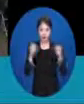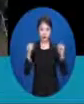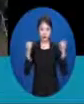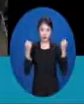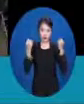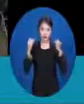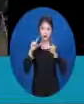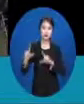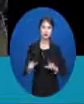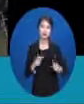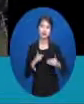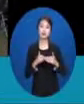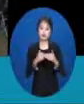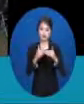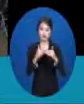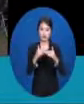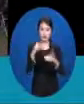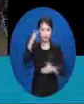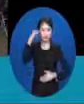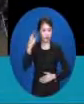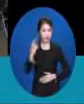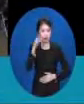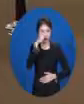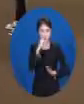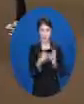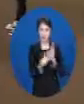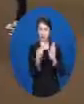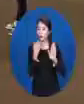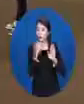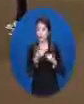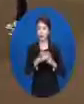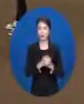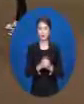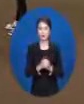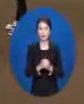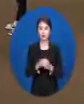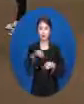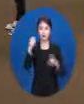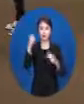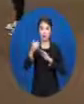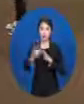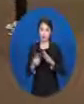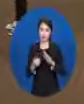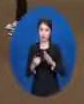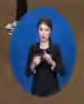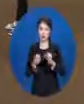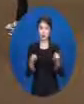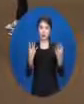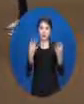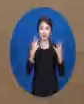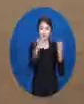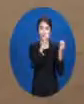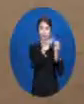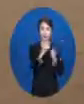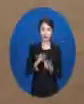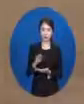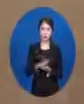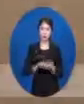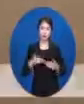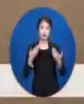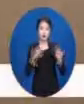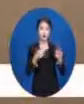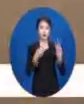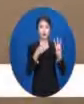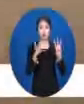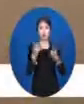실천해서 심뇌혈관을 질환을 예방할 수 있는 이날 공연에 앞서 식전 행사로 전래놀이를 진행하며